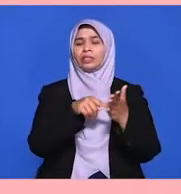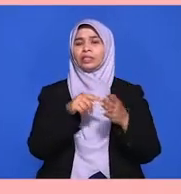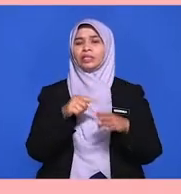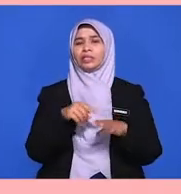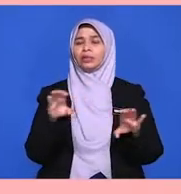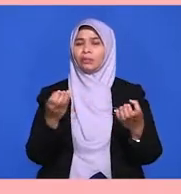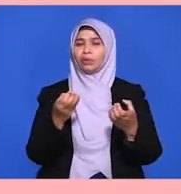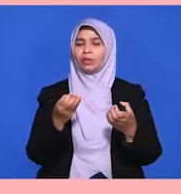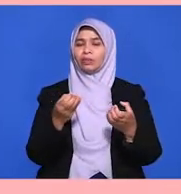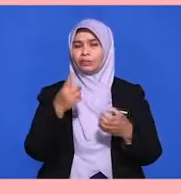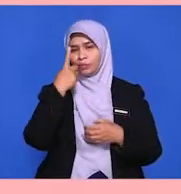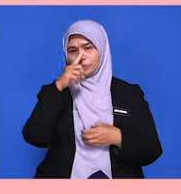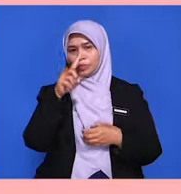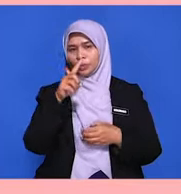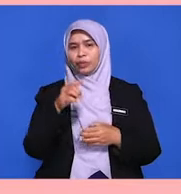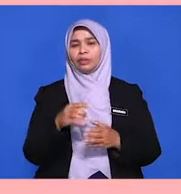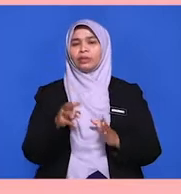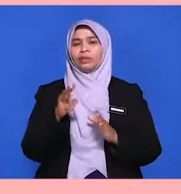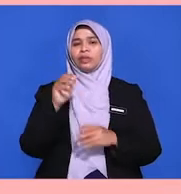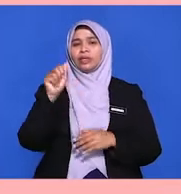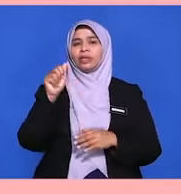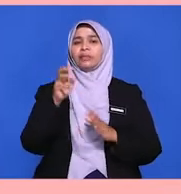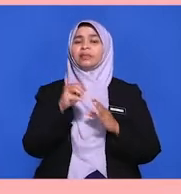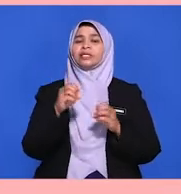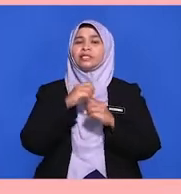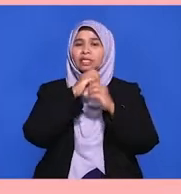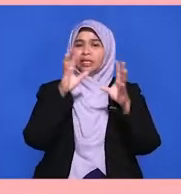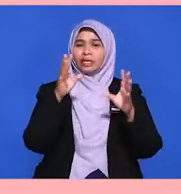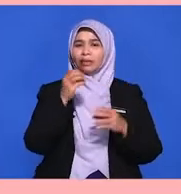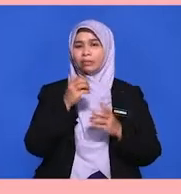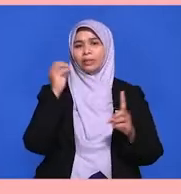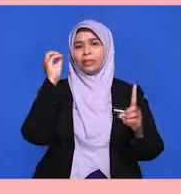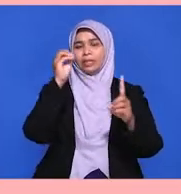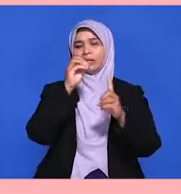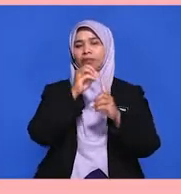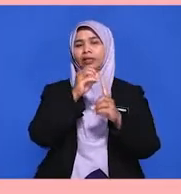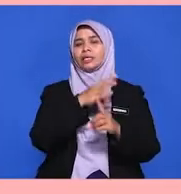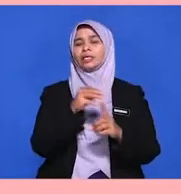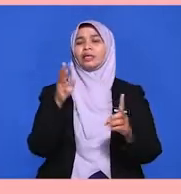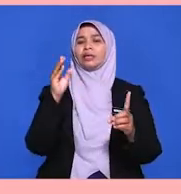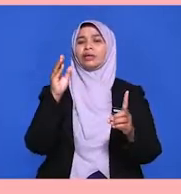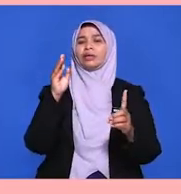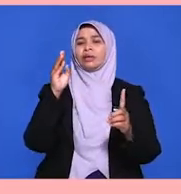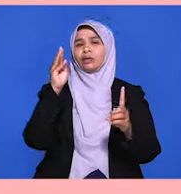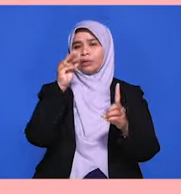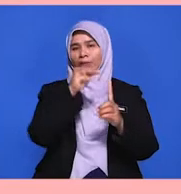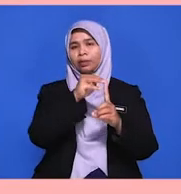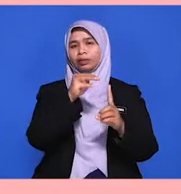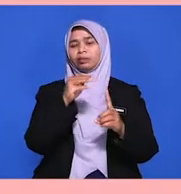untuk pertama, menyatakan matlamat dan objektif produk itu